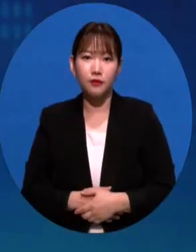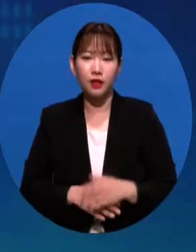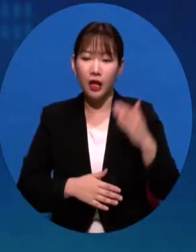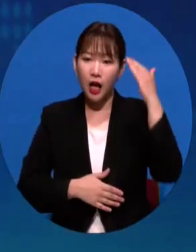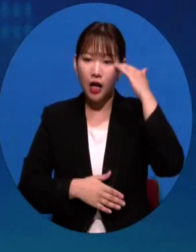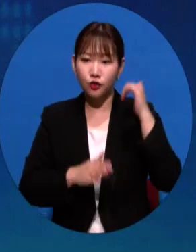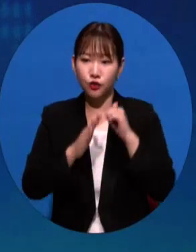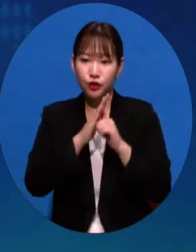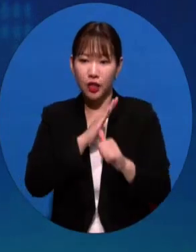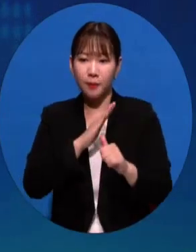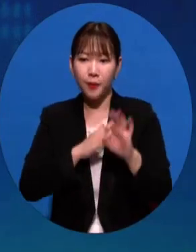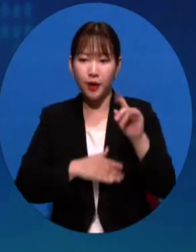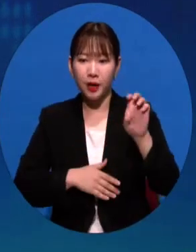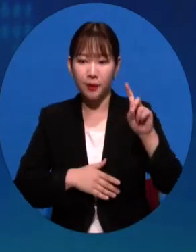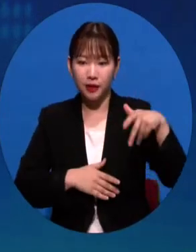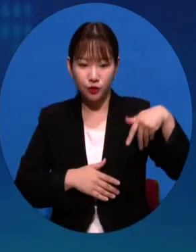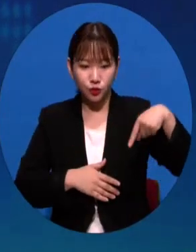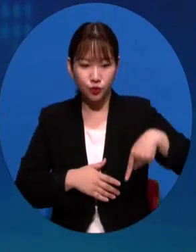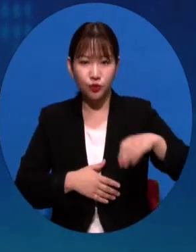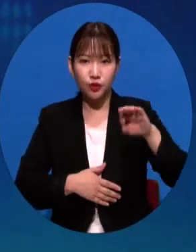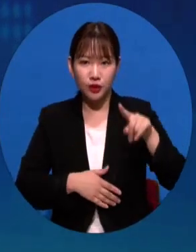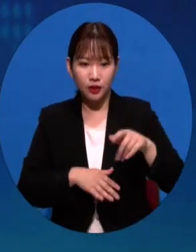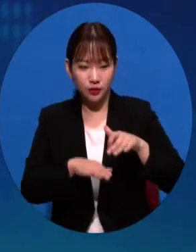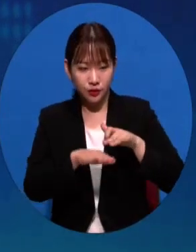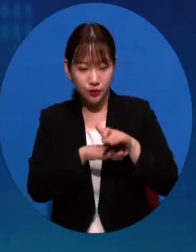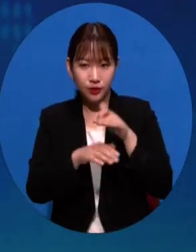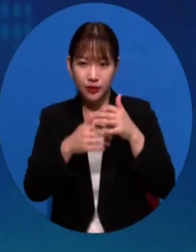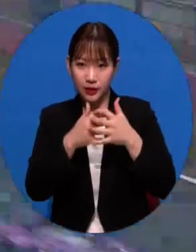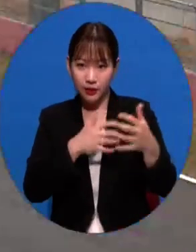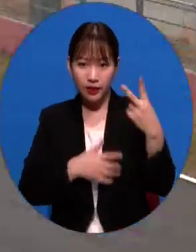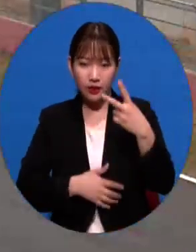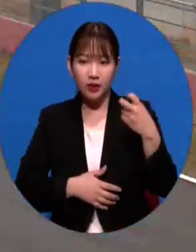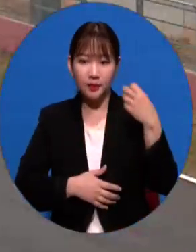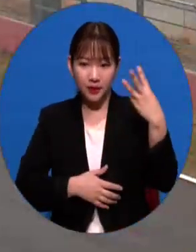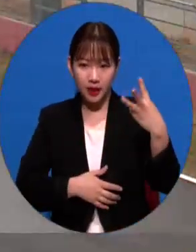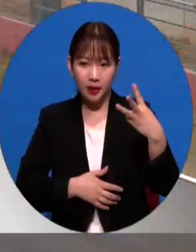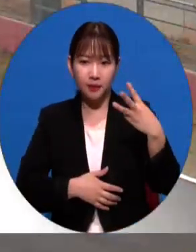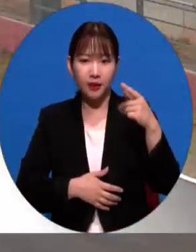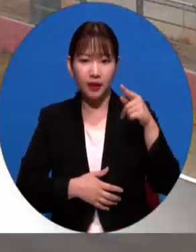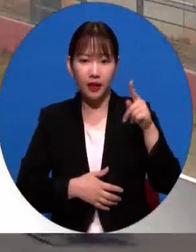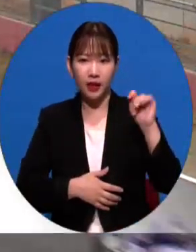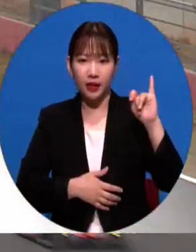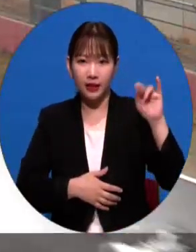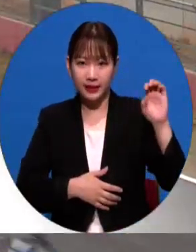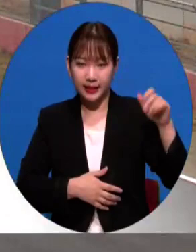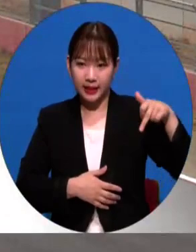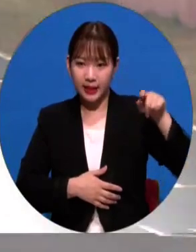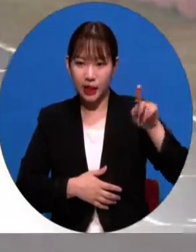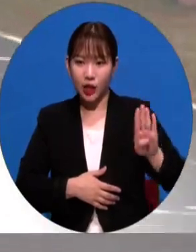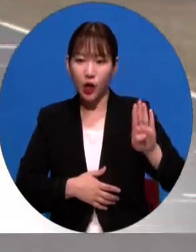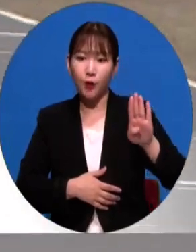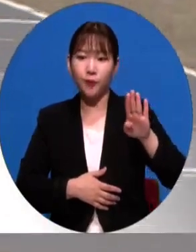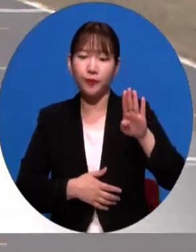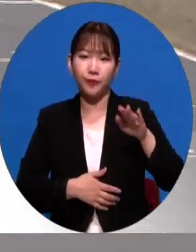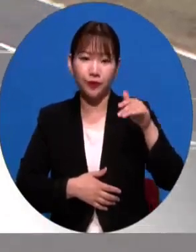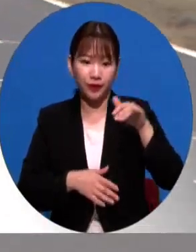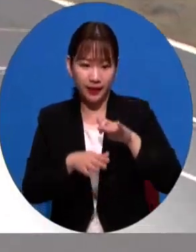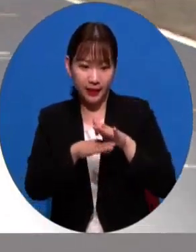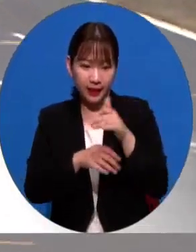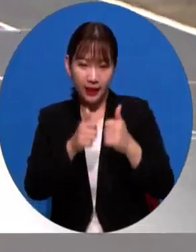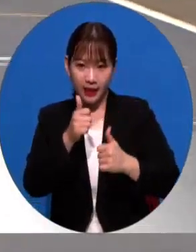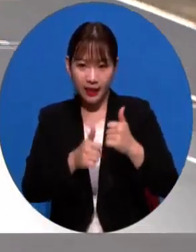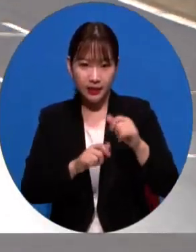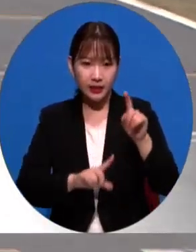국내 대표 아마추어 모터스포츠 대회인 2023 시즌 KIC컵 투어링카 레이스가